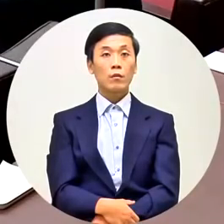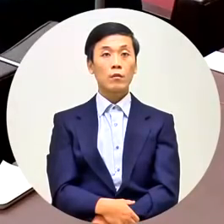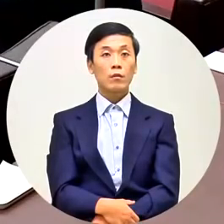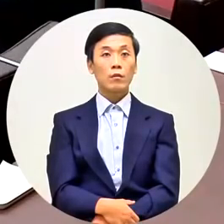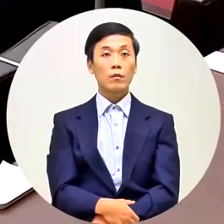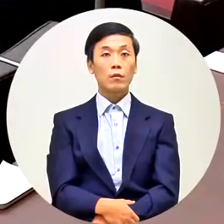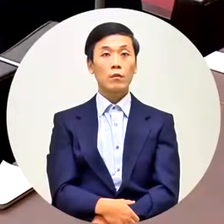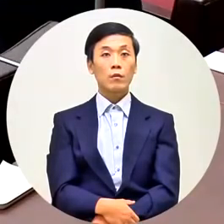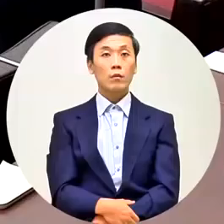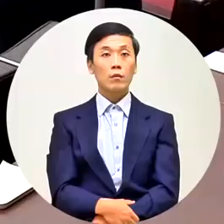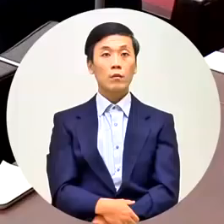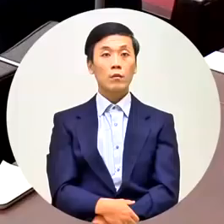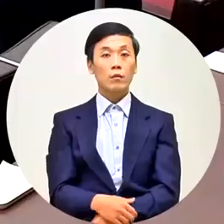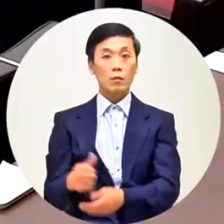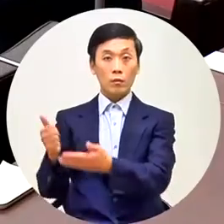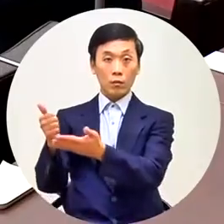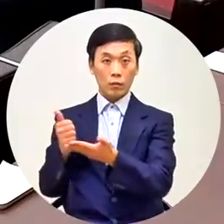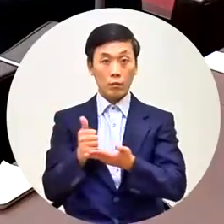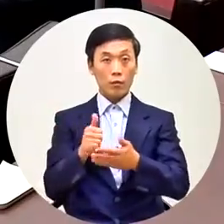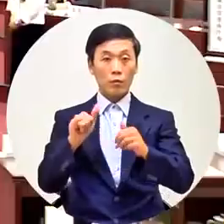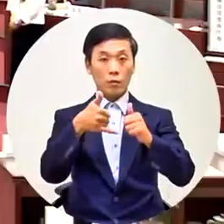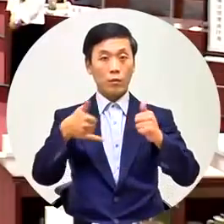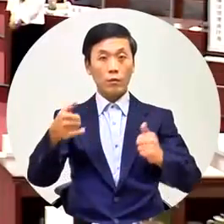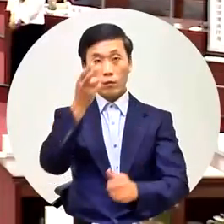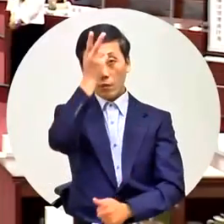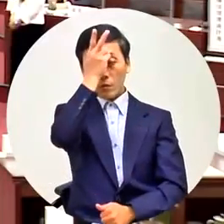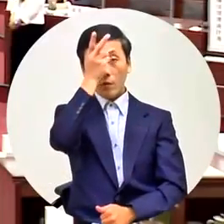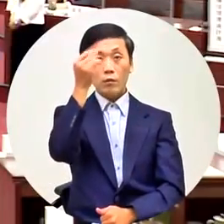请曾丽燕议员领取选票。